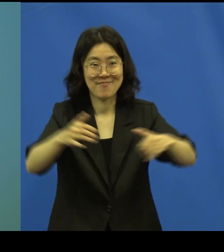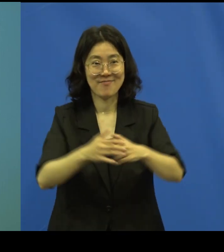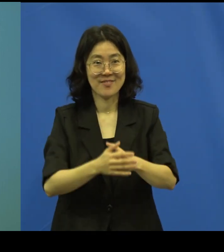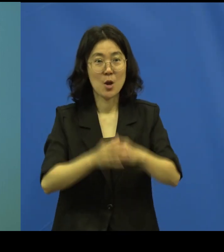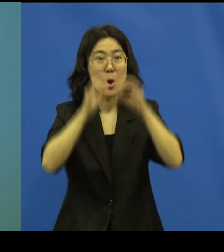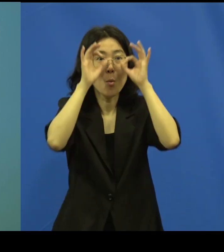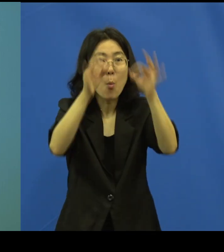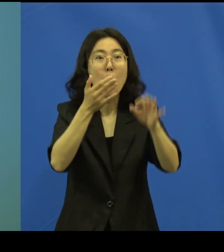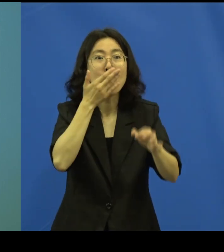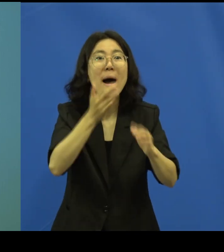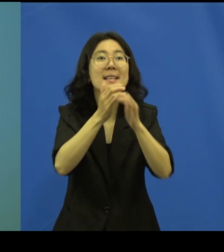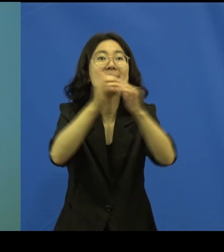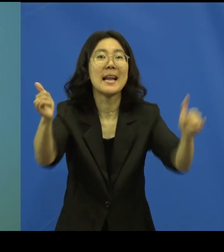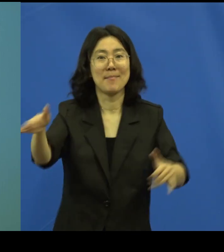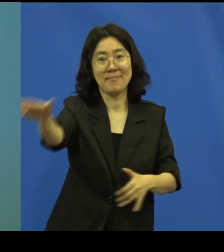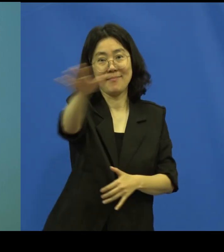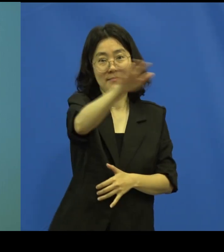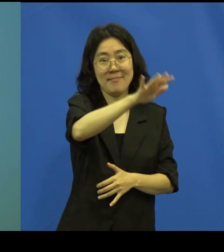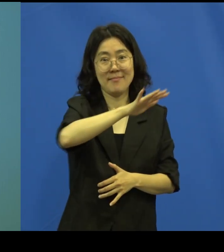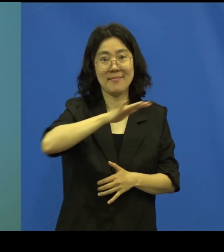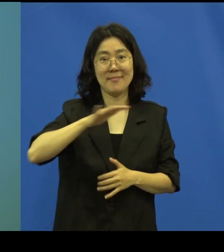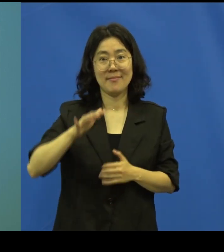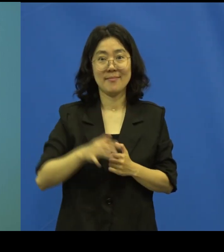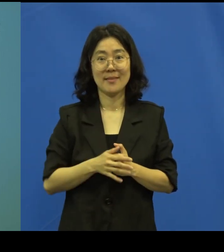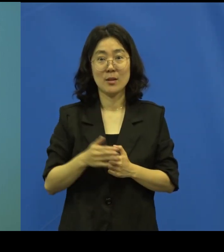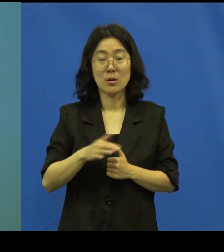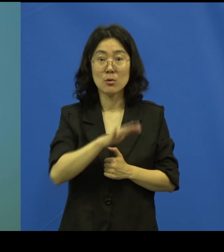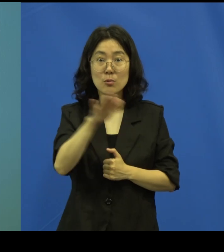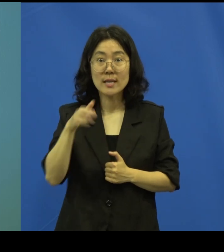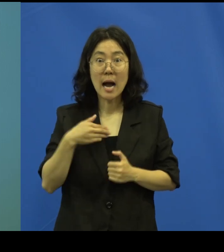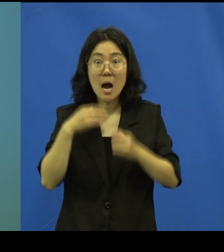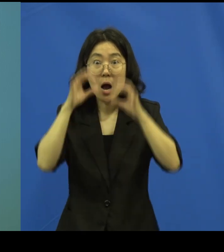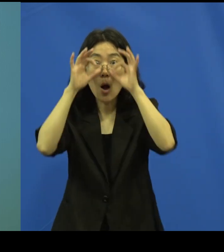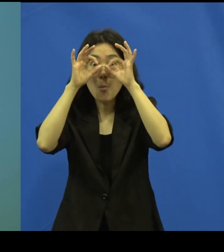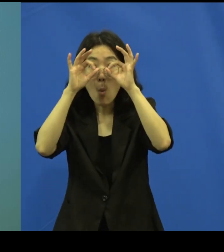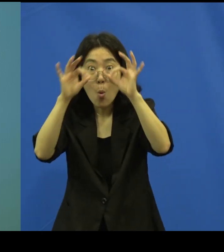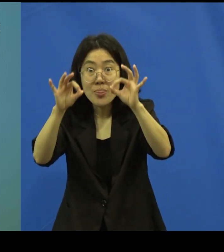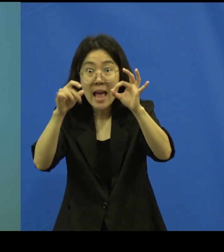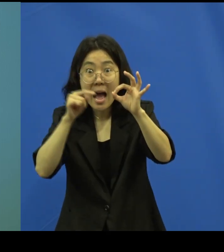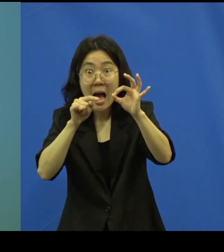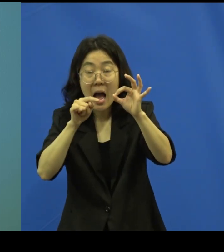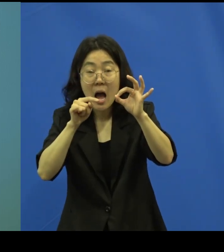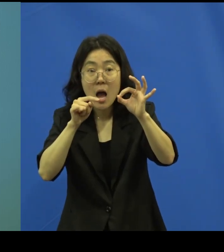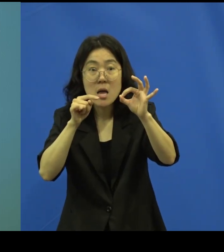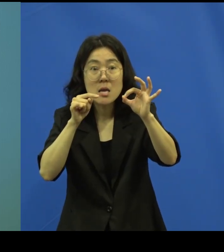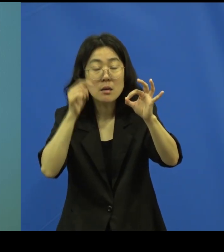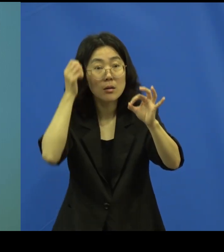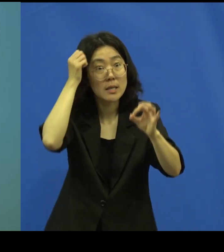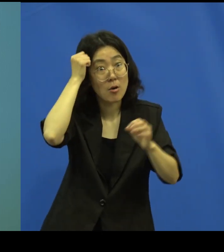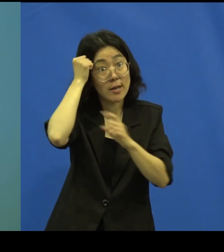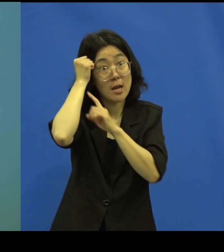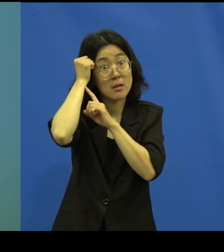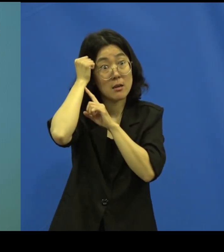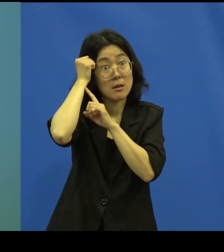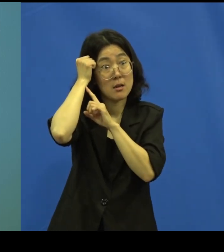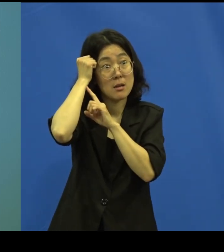본 것입니다. 그죠? 그래서 오늘 우리가 본다라고 하는 개념이 너무 중요하다는 거죠.